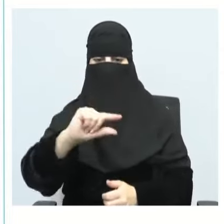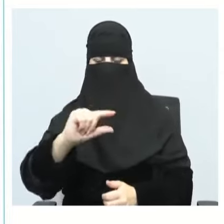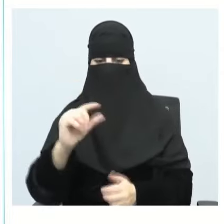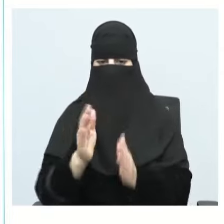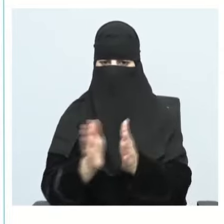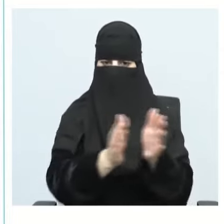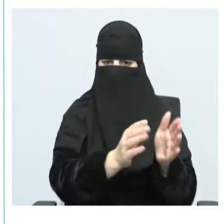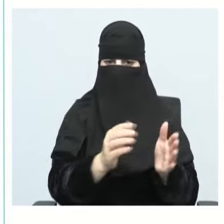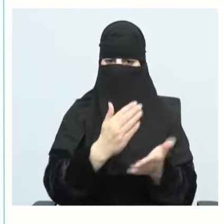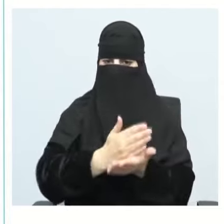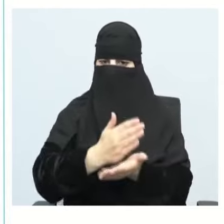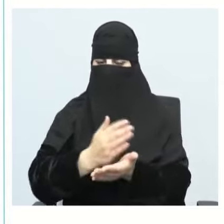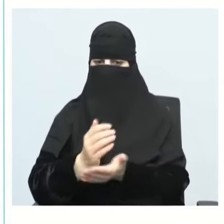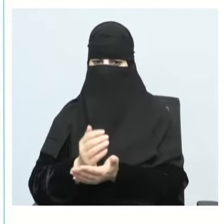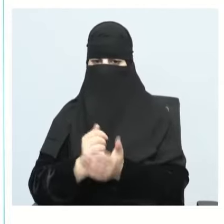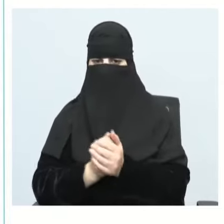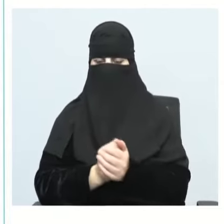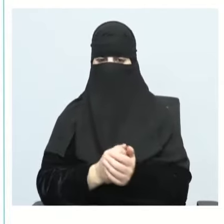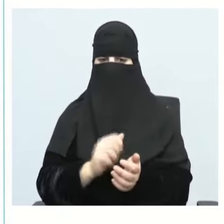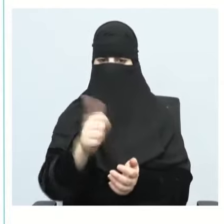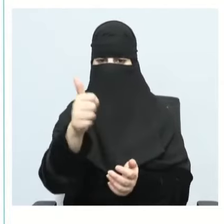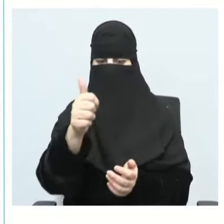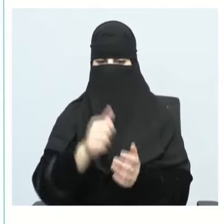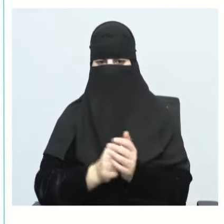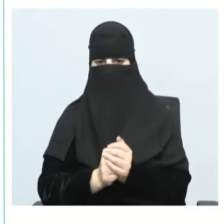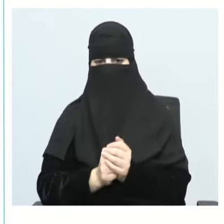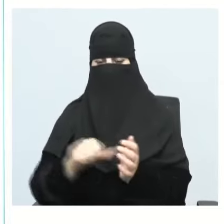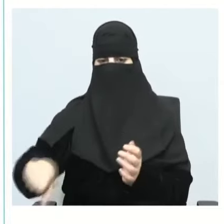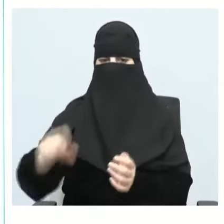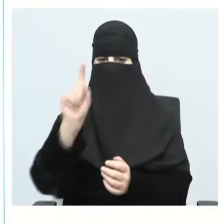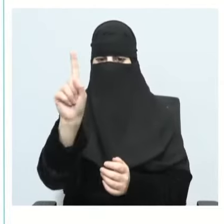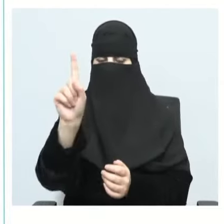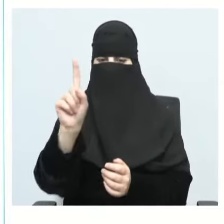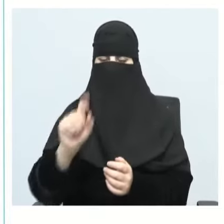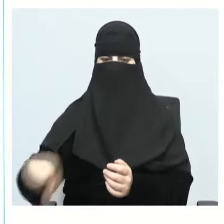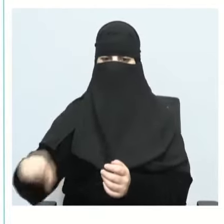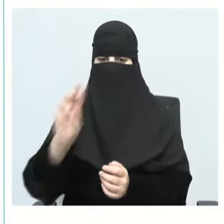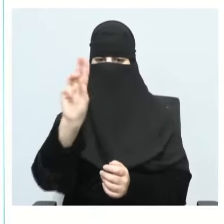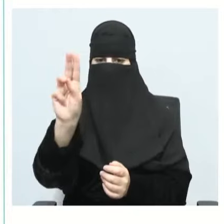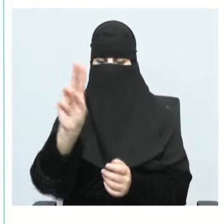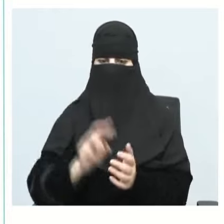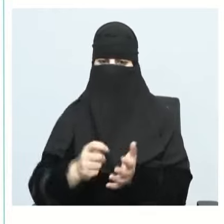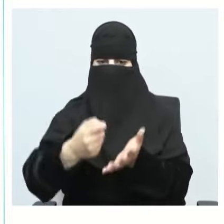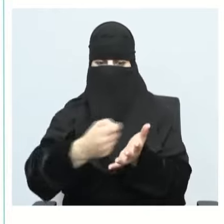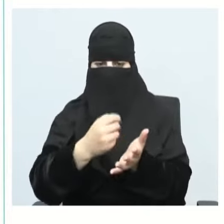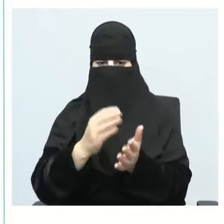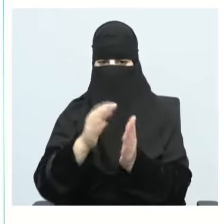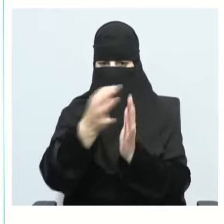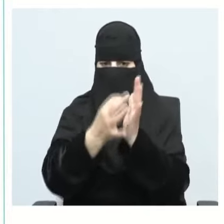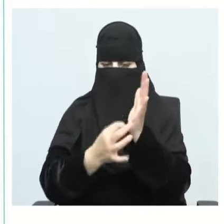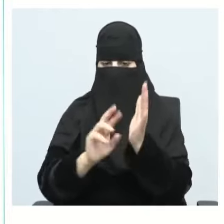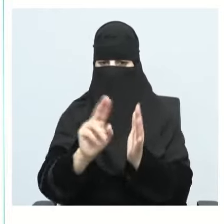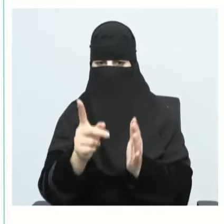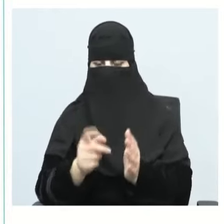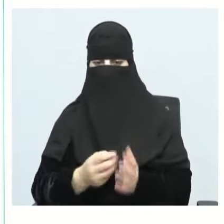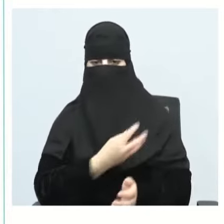هذه طبعا البطاقات الف وباء وتاء واكتب الطريقه المختلفه طيب